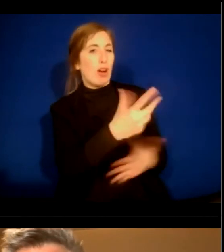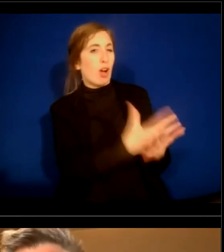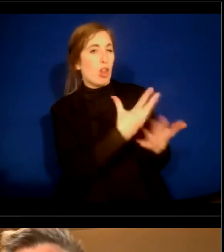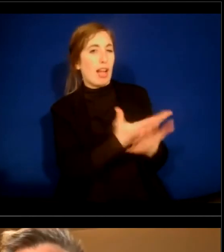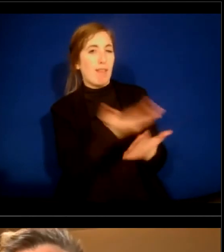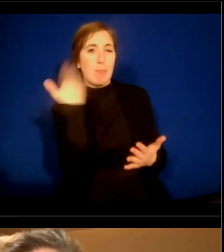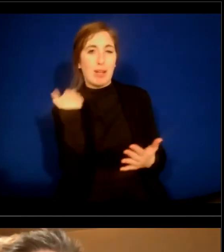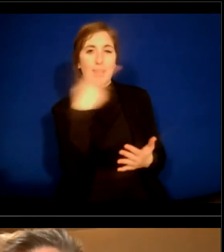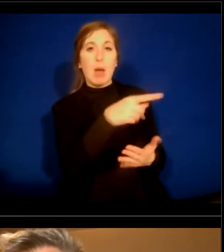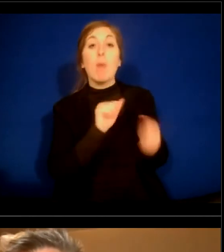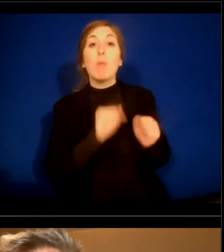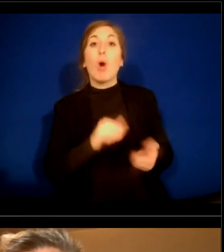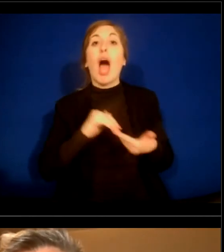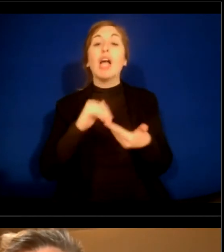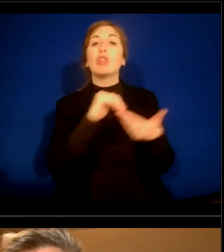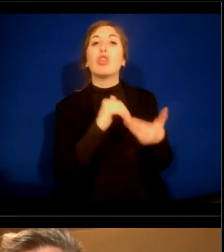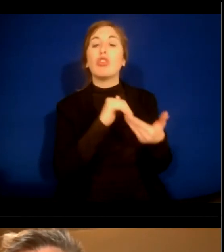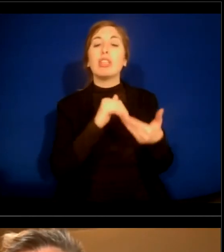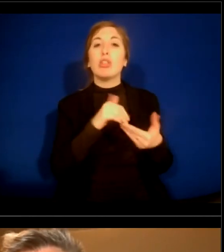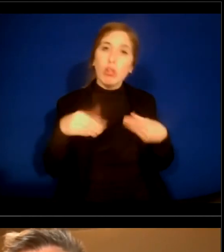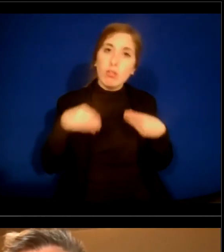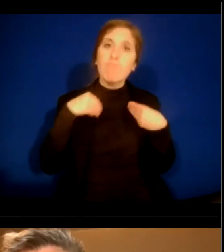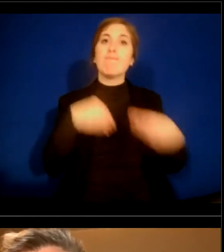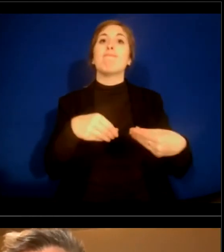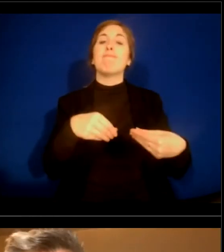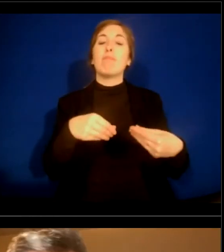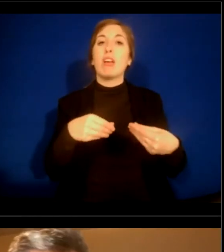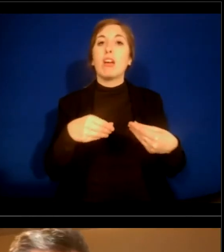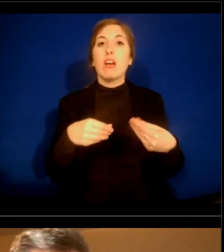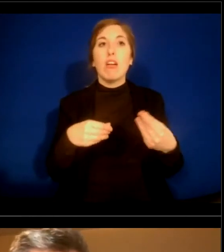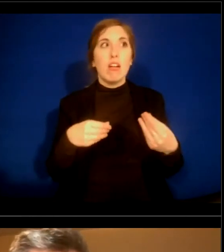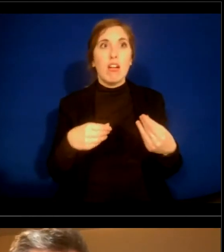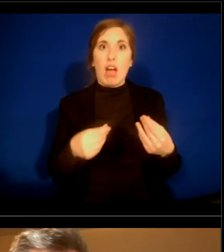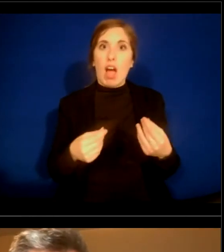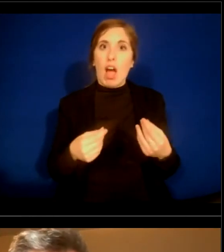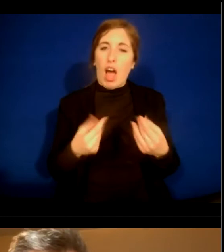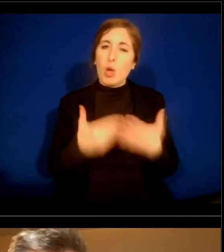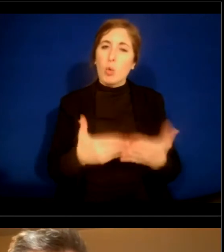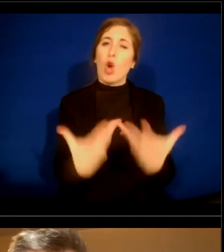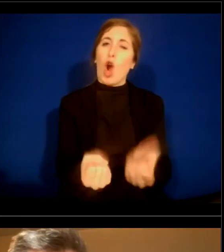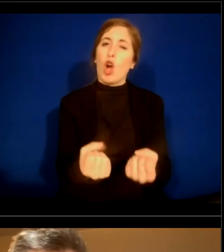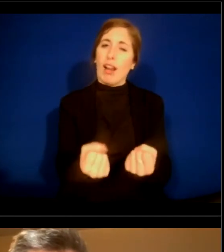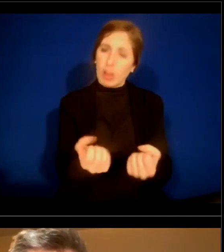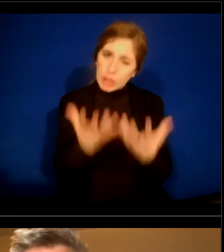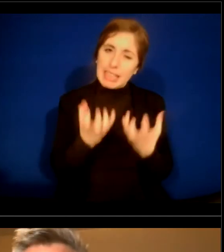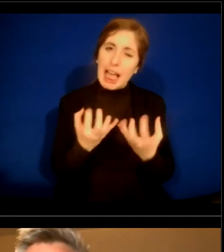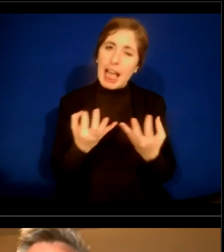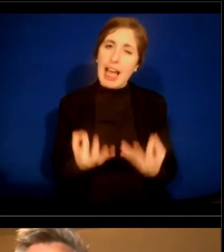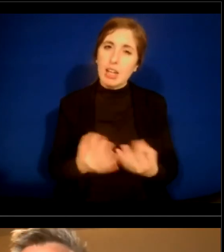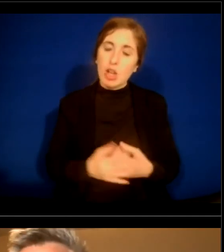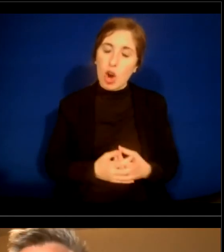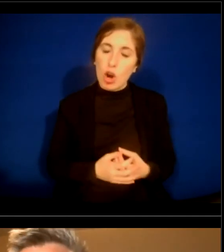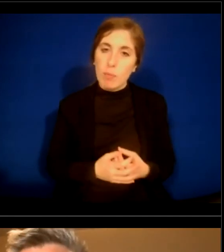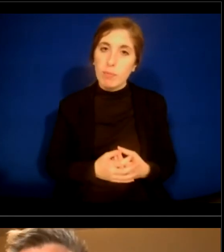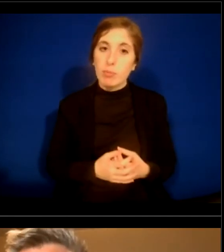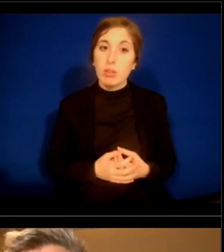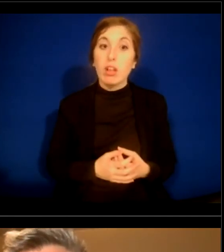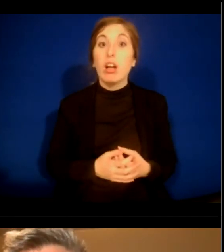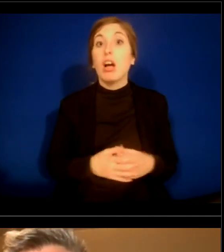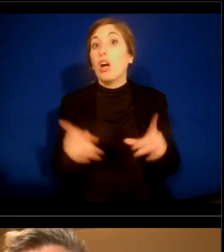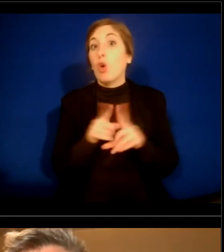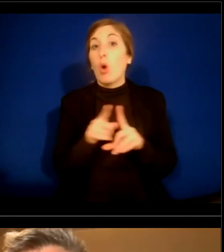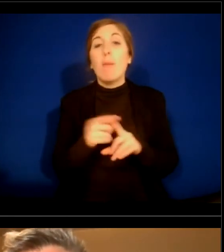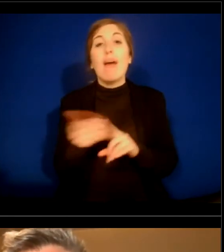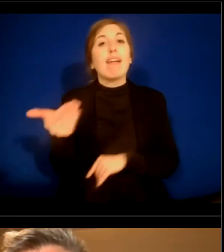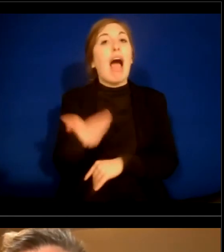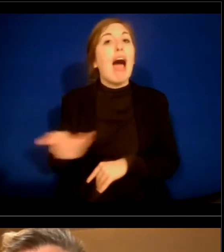una situazione da evitare il più possibile, considerato che immagino le persone che arrivano